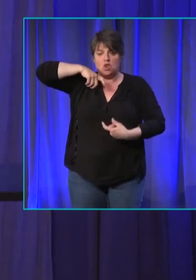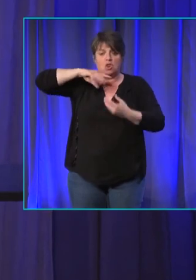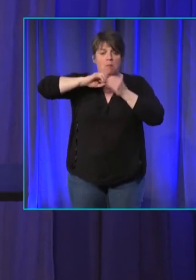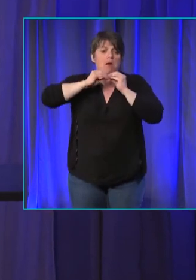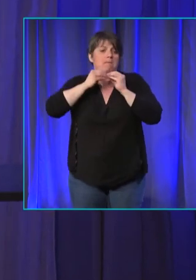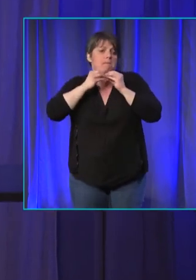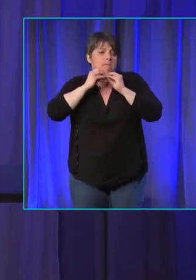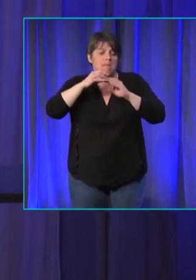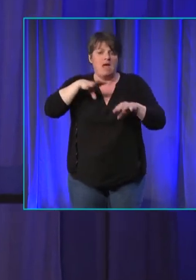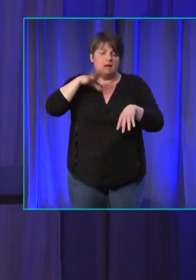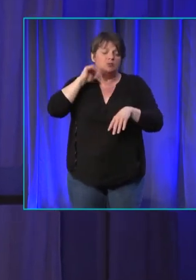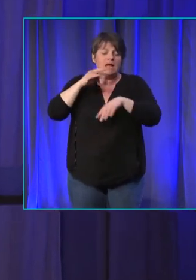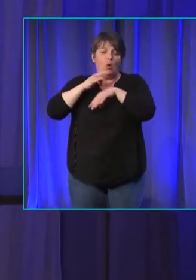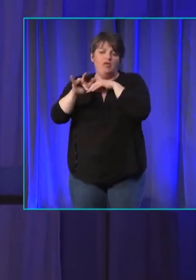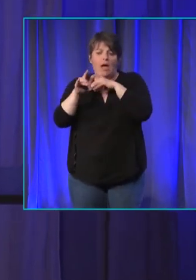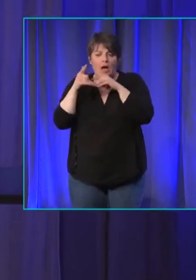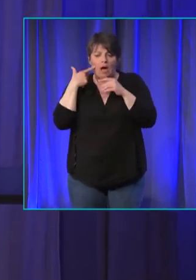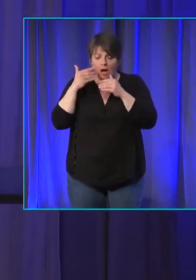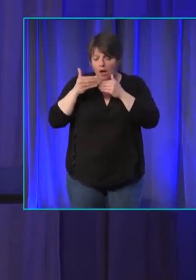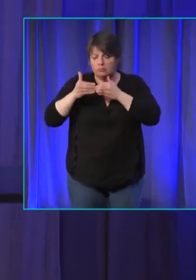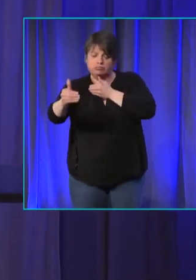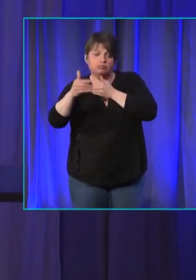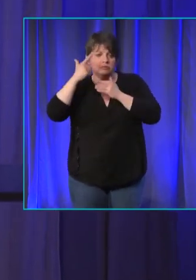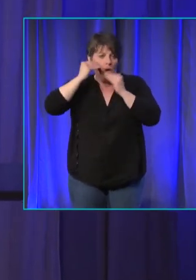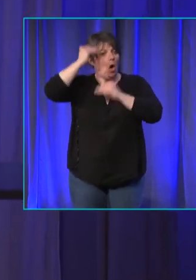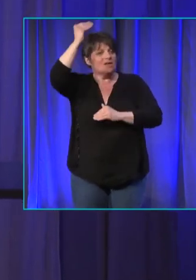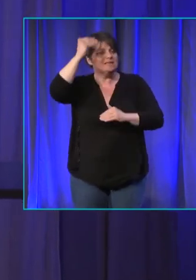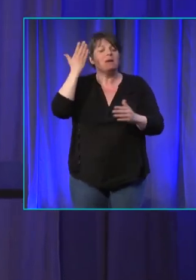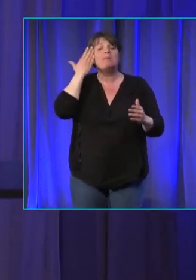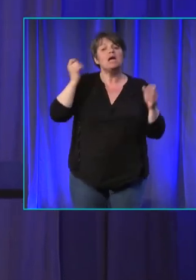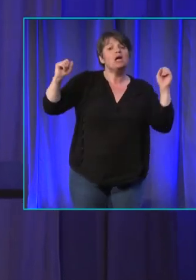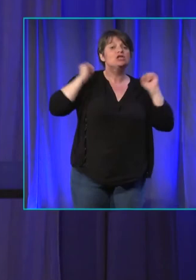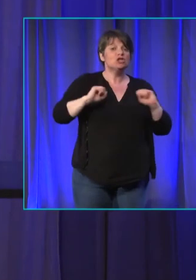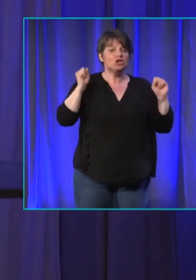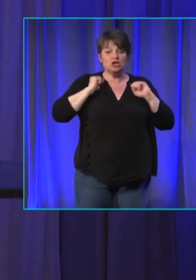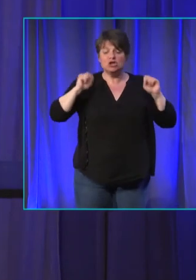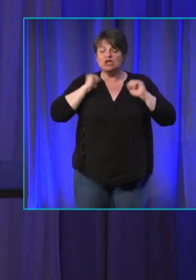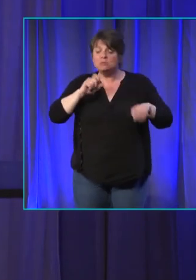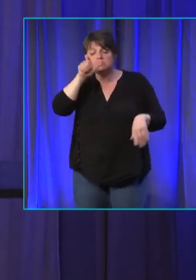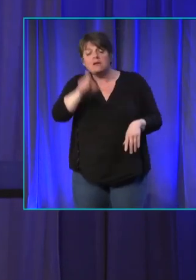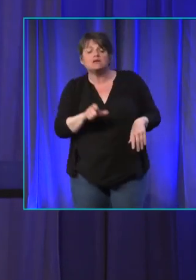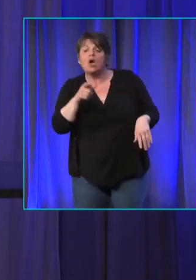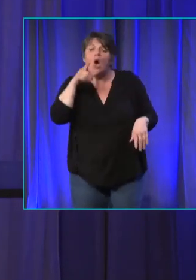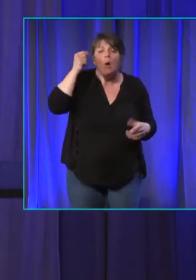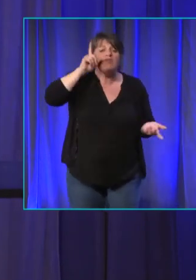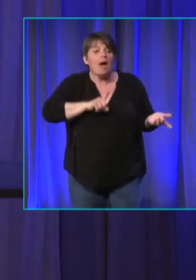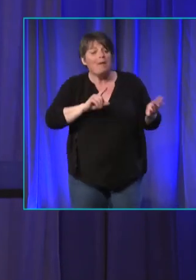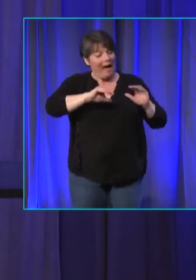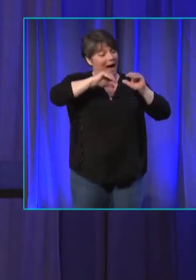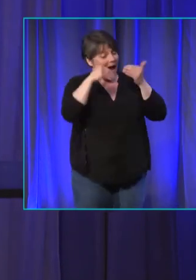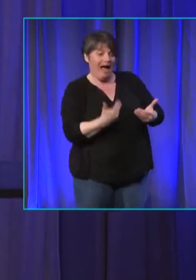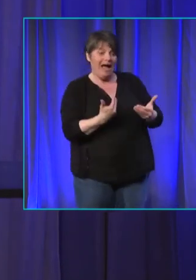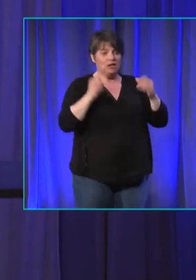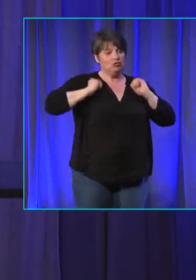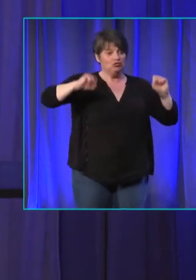un retard de croissance. Mais une fois que la gym, la gymnaste ou le gymnaste arrête